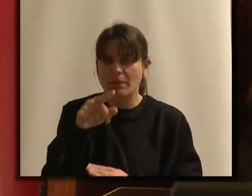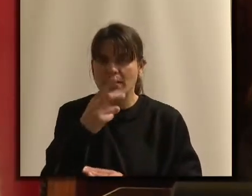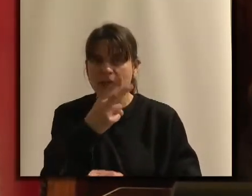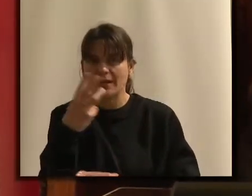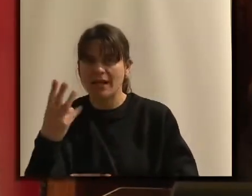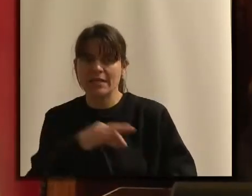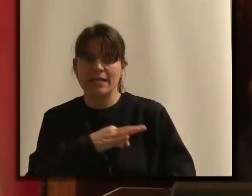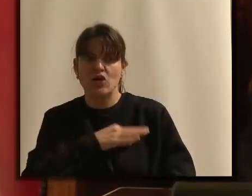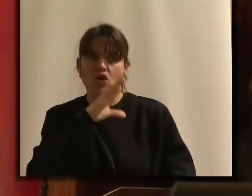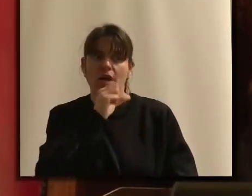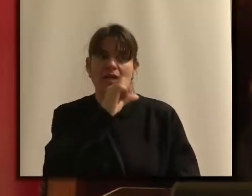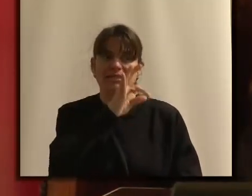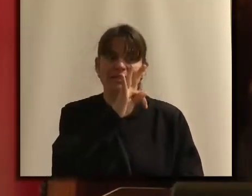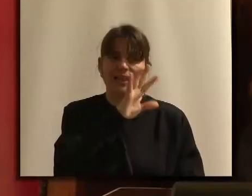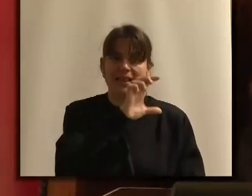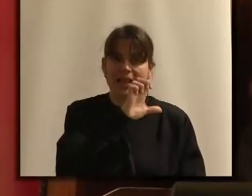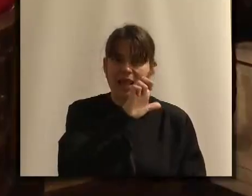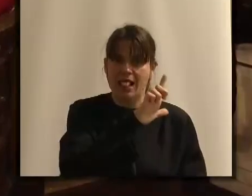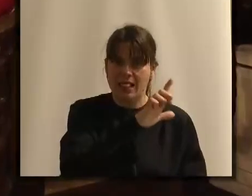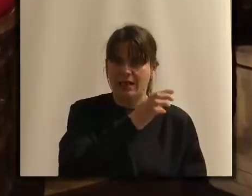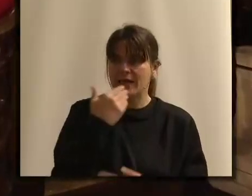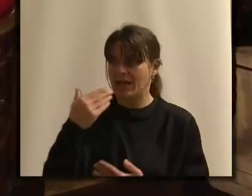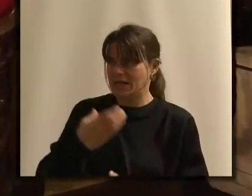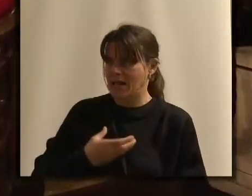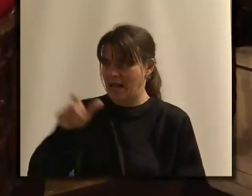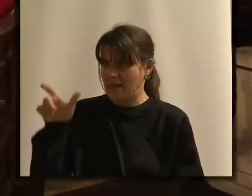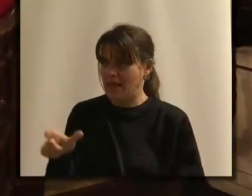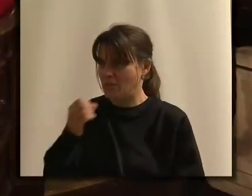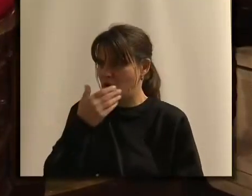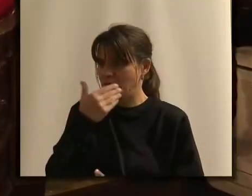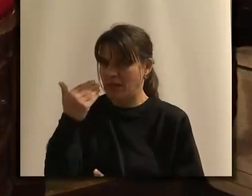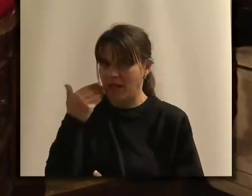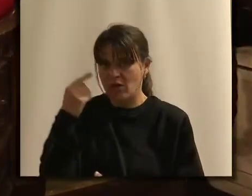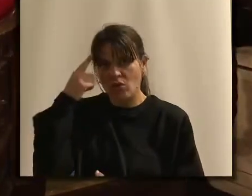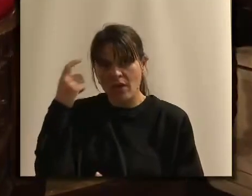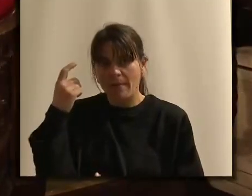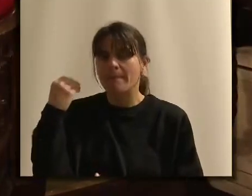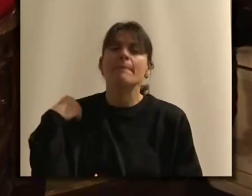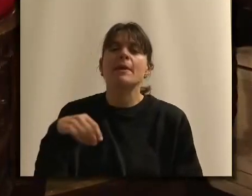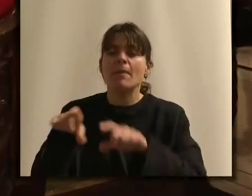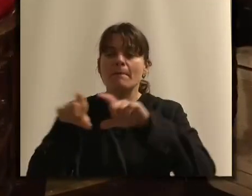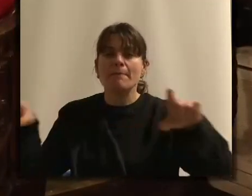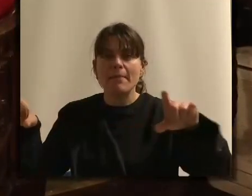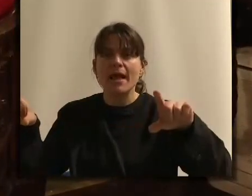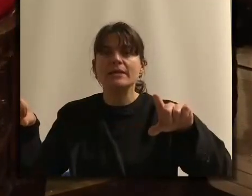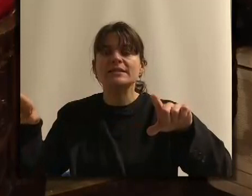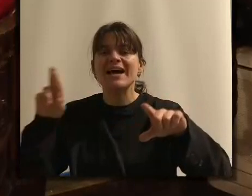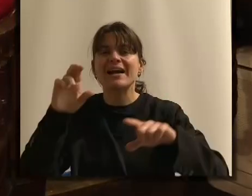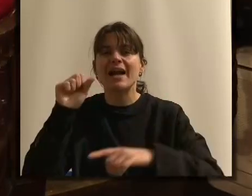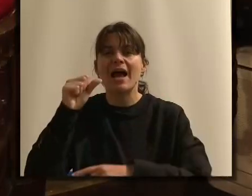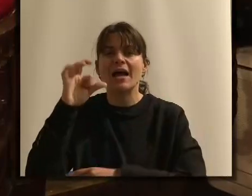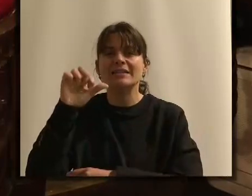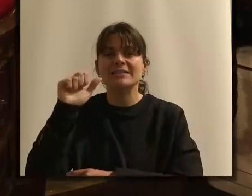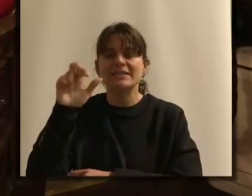Castells. Gràcies, alcaldessa. Bona tarda. Doncs sí, recordem que Rases Vic, a part d'aquests serveis, també presta, doncs, com per exemple el